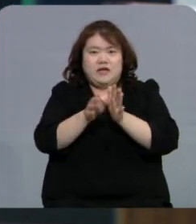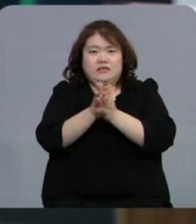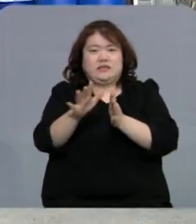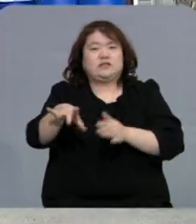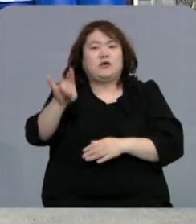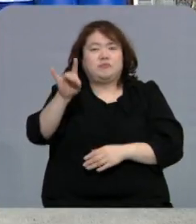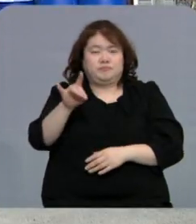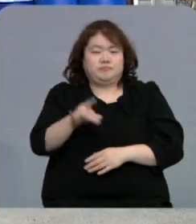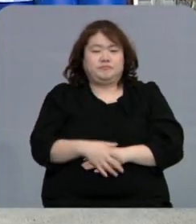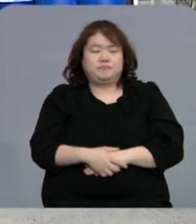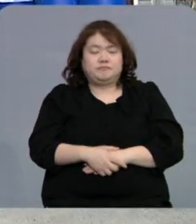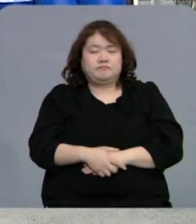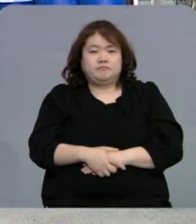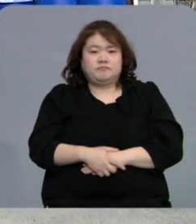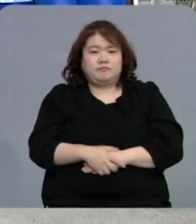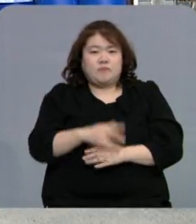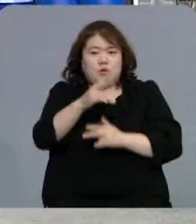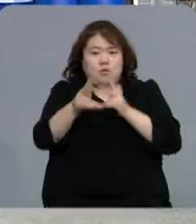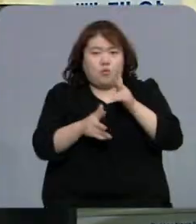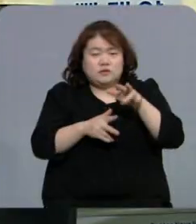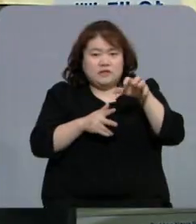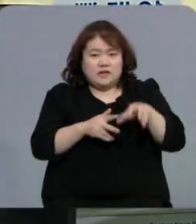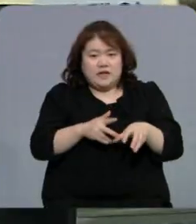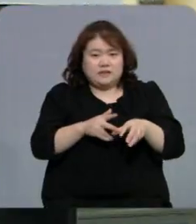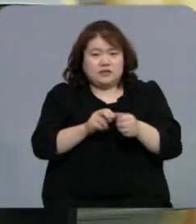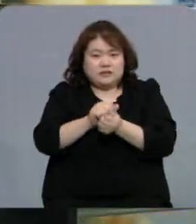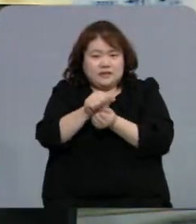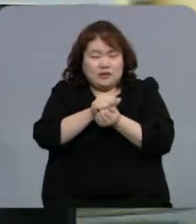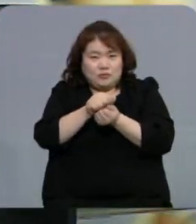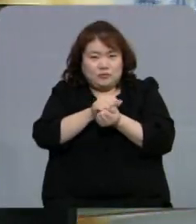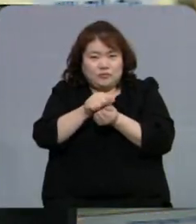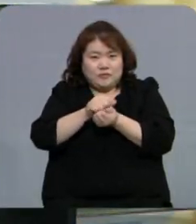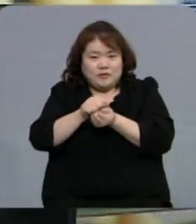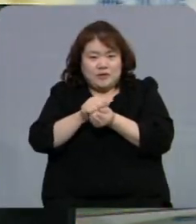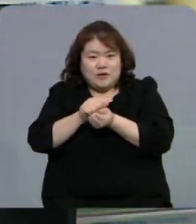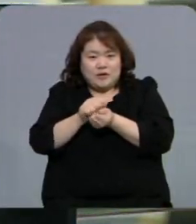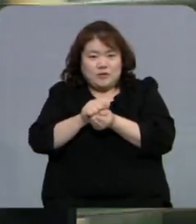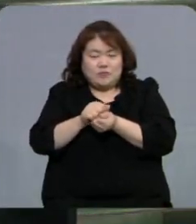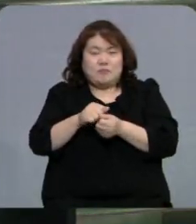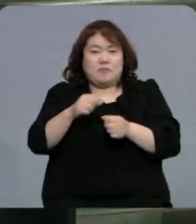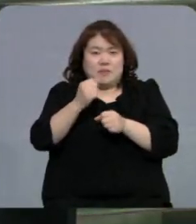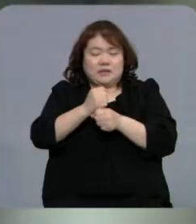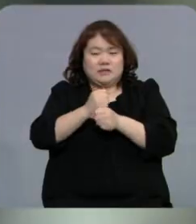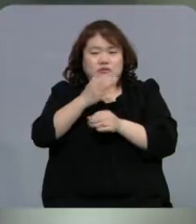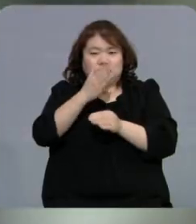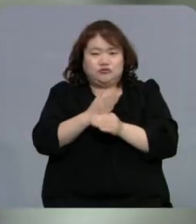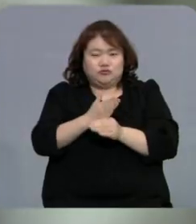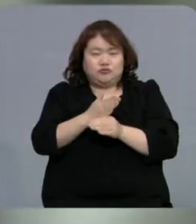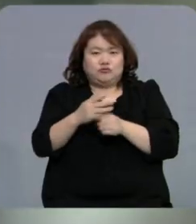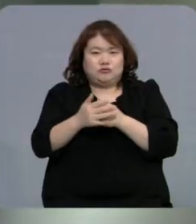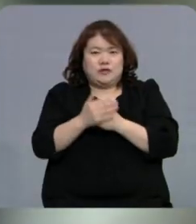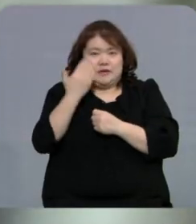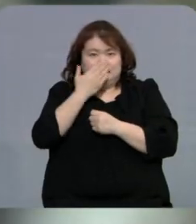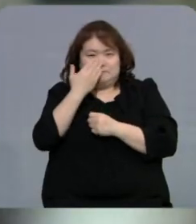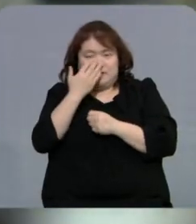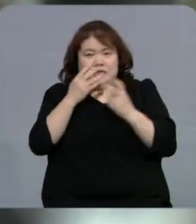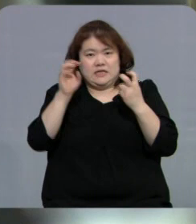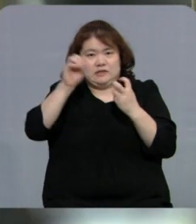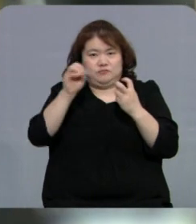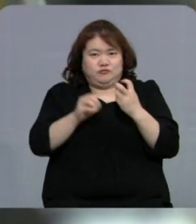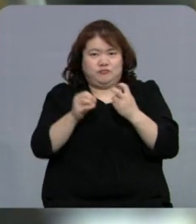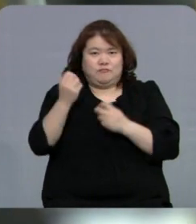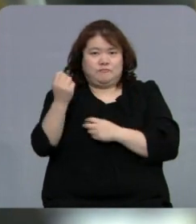되었습니다. 공장에서 세탁용 세제를 만들고 있습니다. 기존 제품보다 세정력은 20%가량